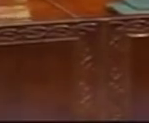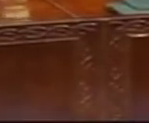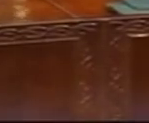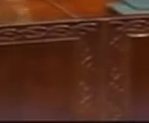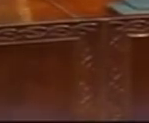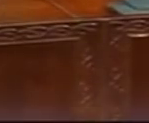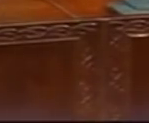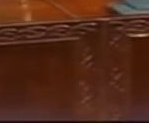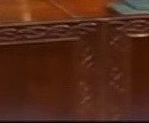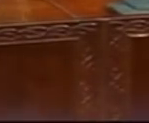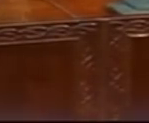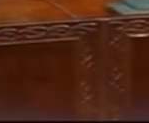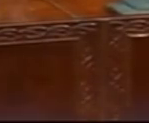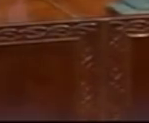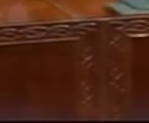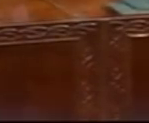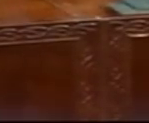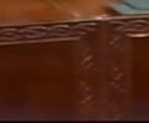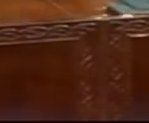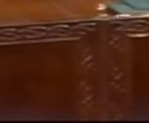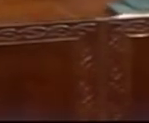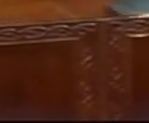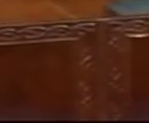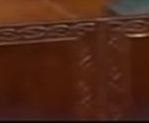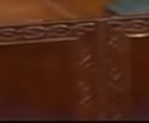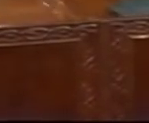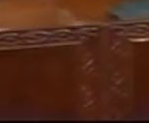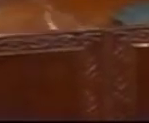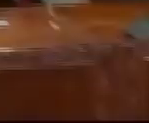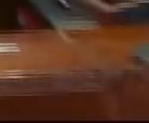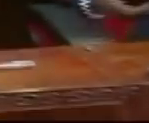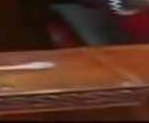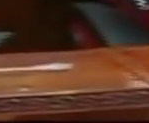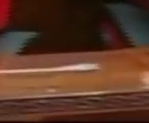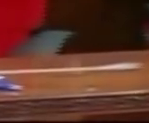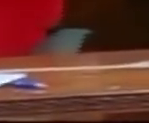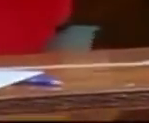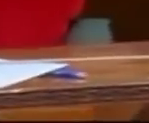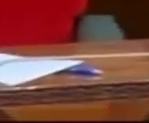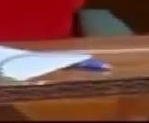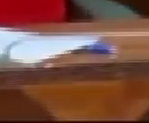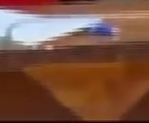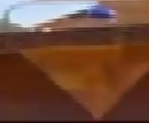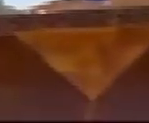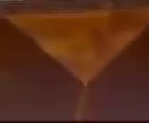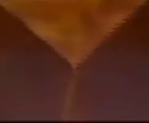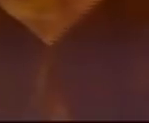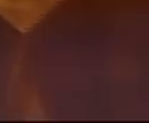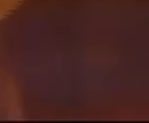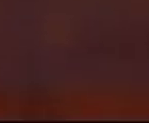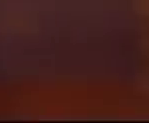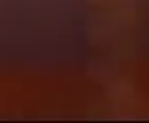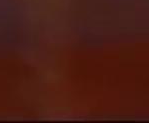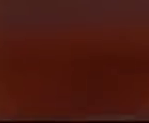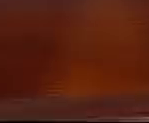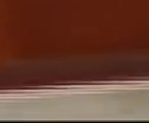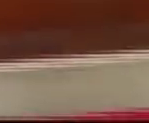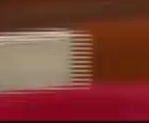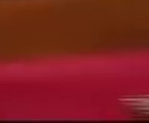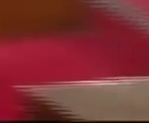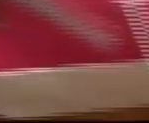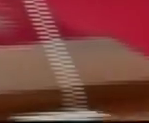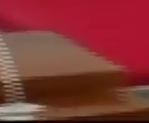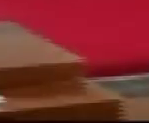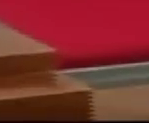Tanzania inaboreshwa hasa katika shule za umma? Be, serikali inafanya nini kuhusu madai stahiki ya walimu